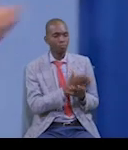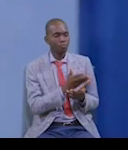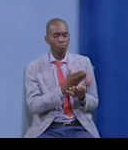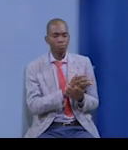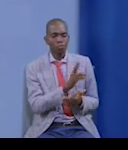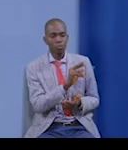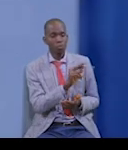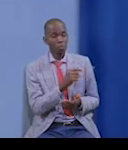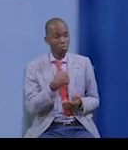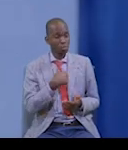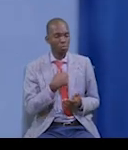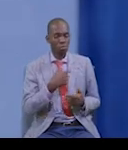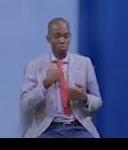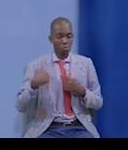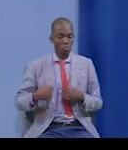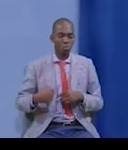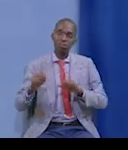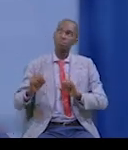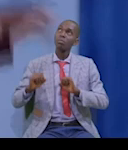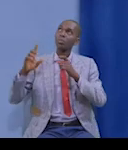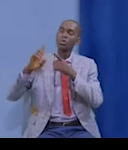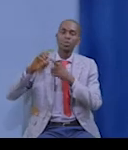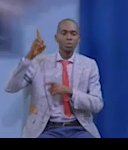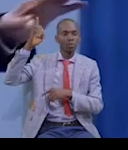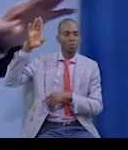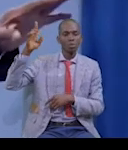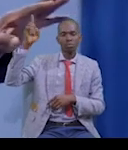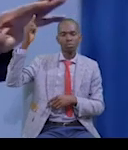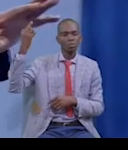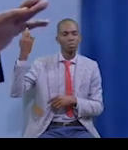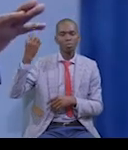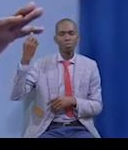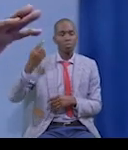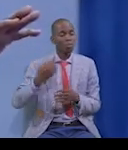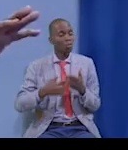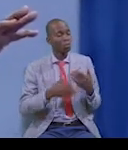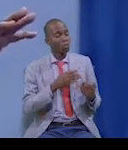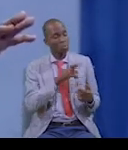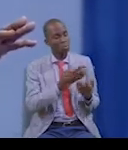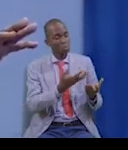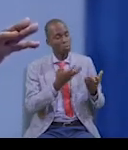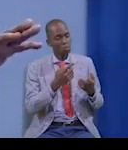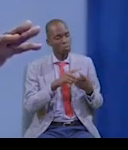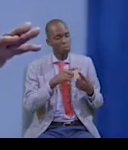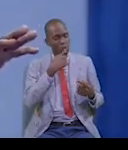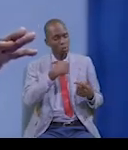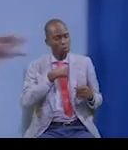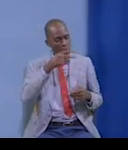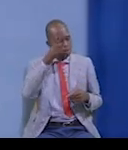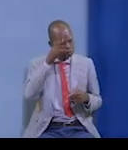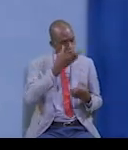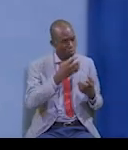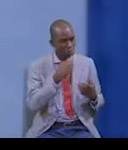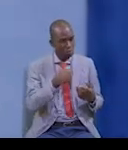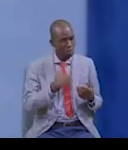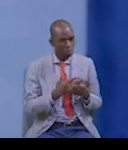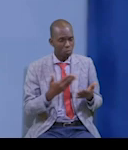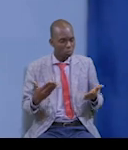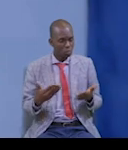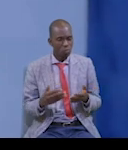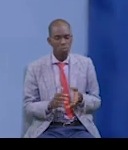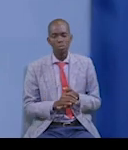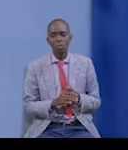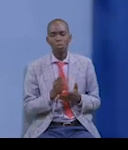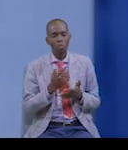I've given my heart to God. నా హృదయాన్ని దేవునికి ఇచ్చేసాను. Whatever you want to say, నువ్వు ఏం చెప్పాలనుకుంటున్నావో, whatever